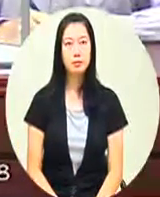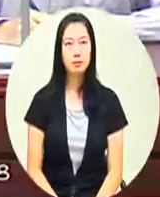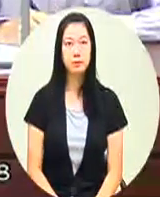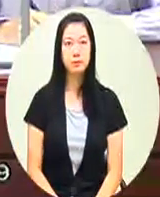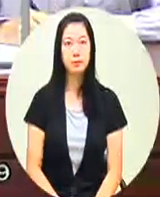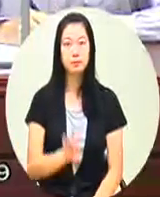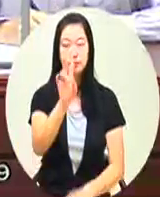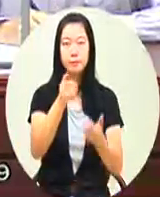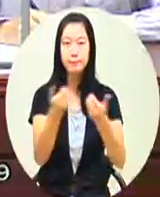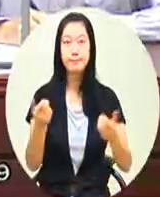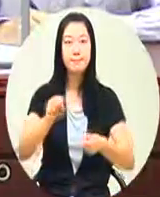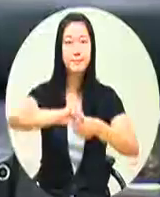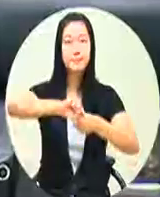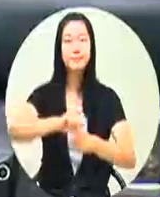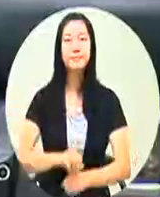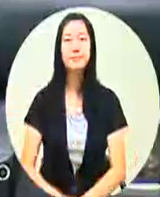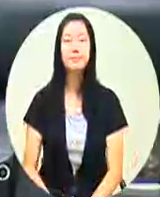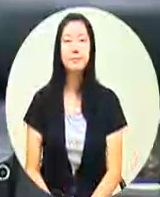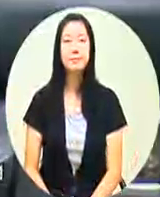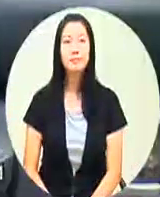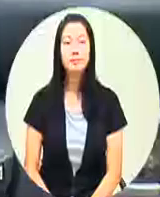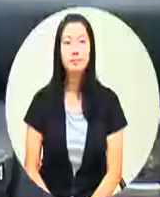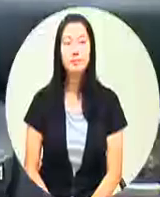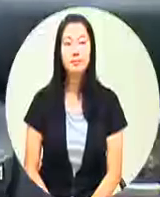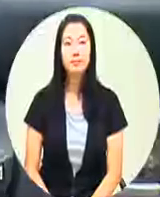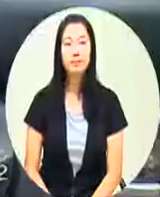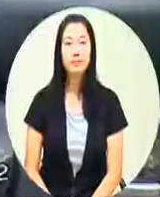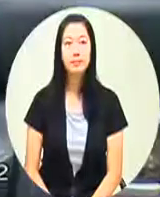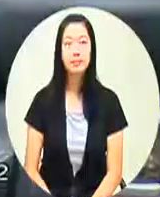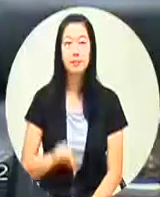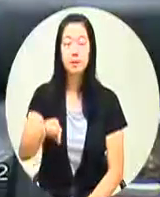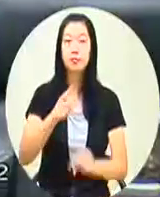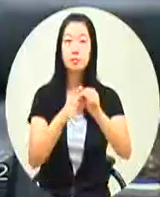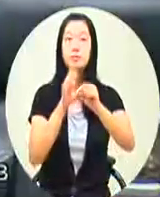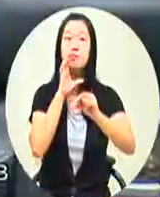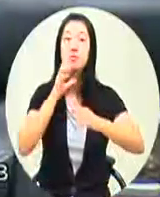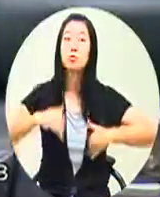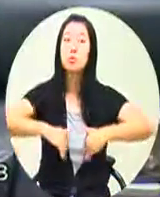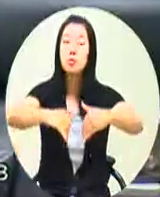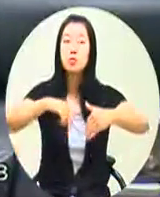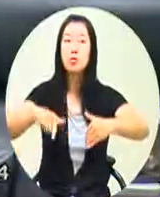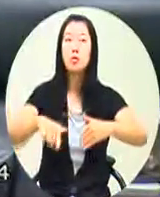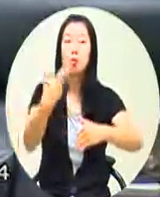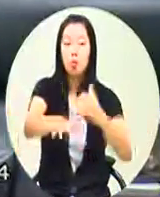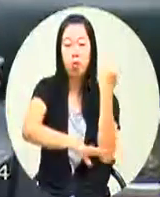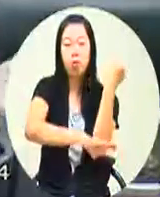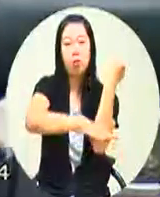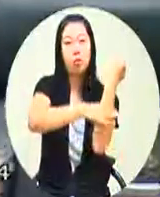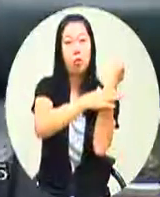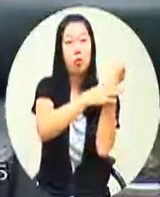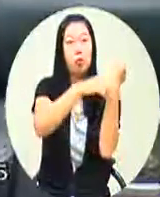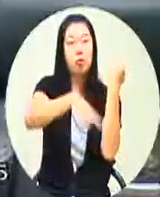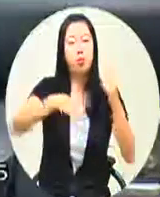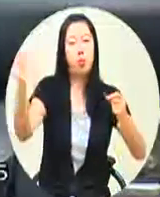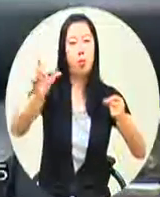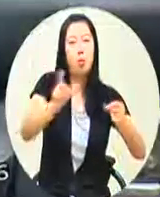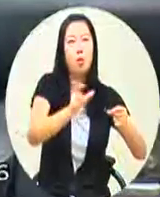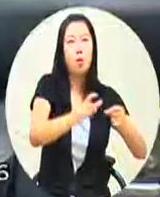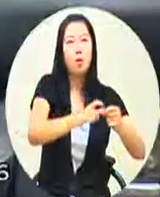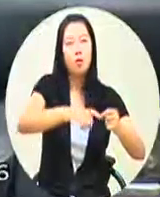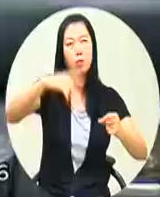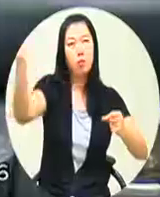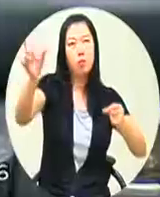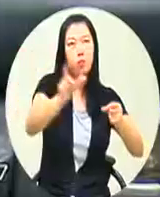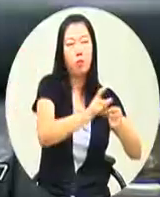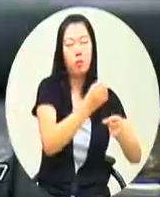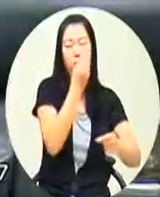两分钟。 所以局长，因为这个中泰街跟太仓街的淹水是这一次台风所